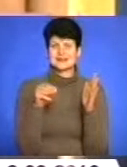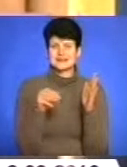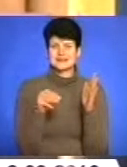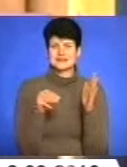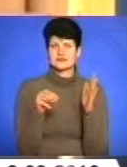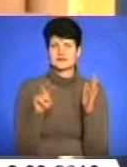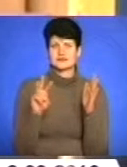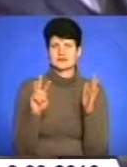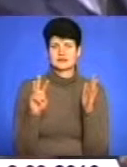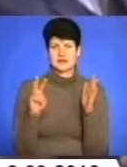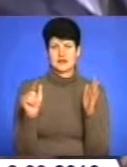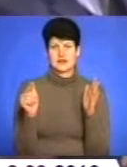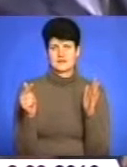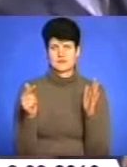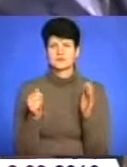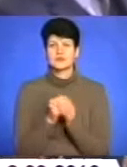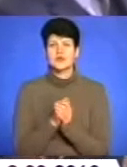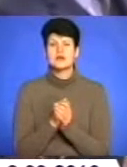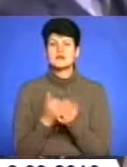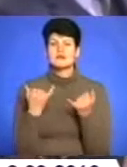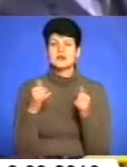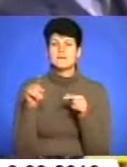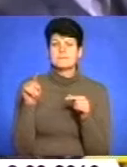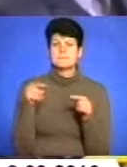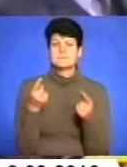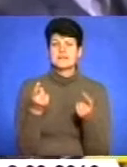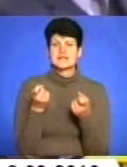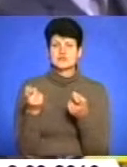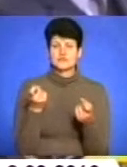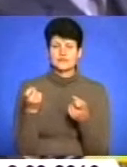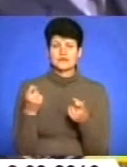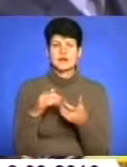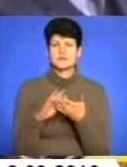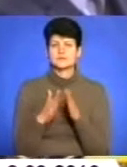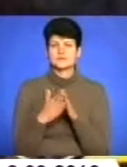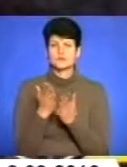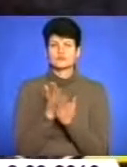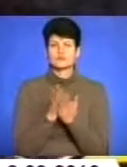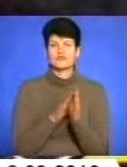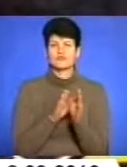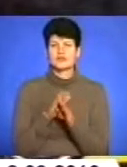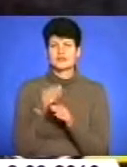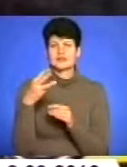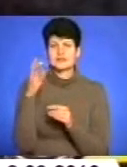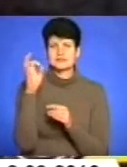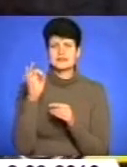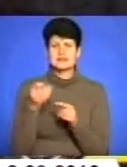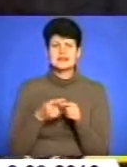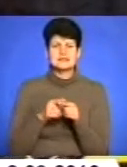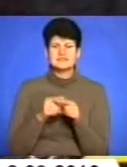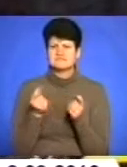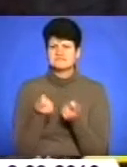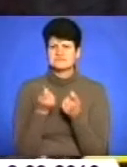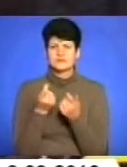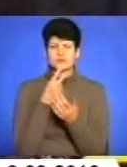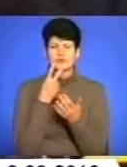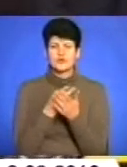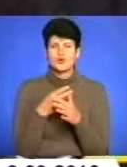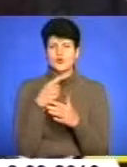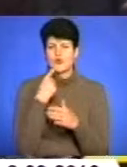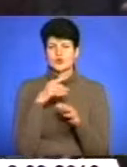7003 гривні. Зараз призов на контрактну службу виконано на 30%. Це надто низькі показники, вважає голова